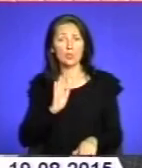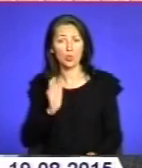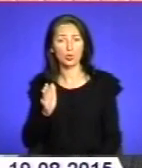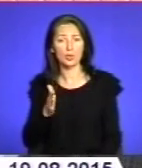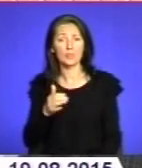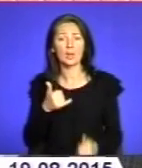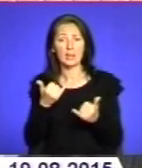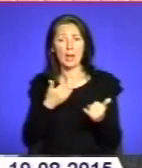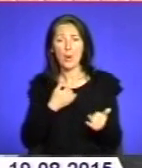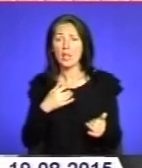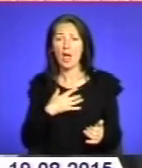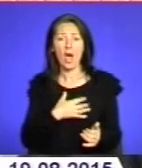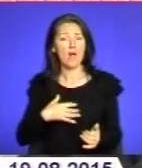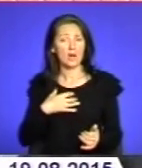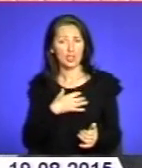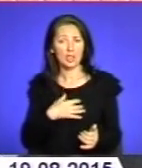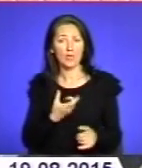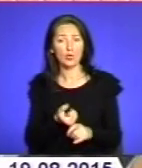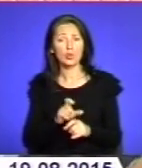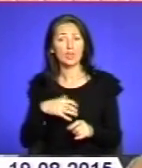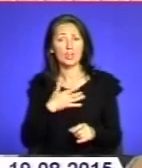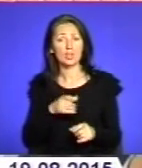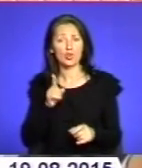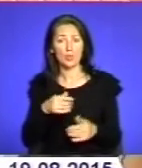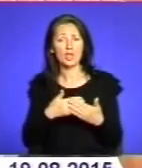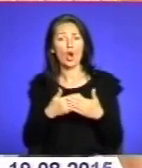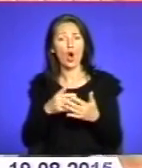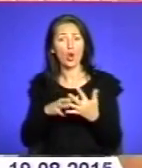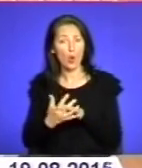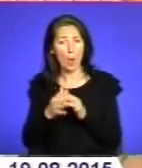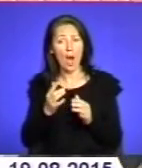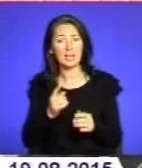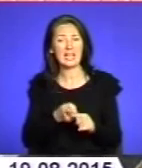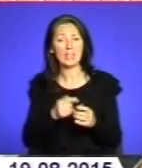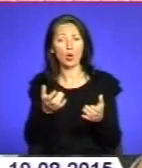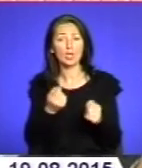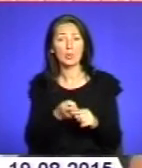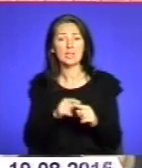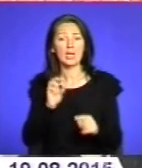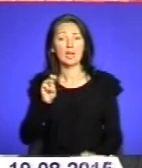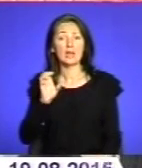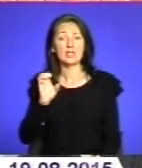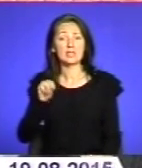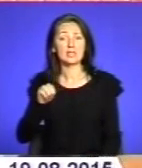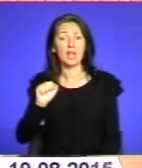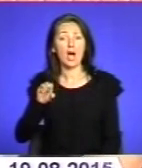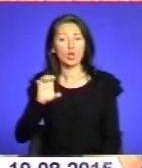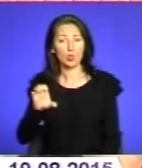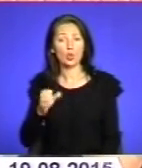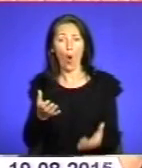мене надзвичайно важливо, щоб ті громади, котрі отримують цей статус, отримують додаткові